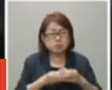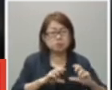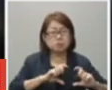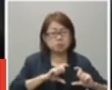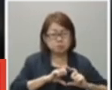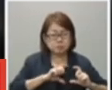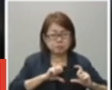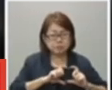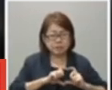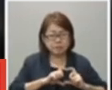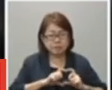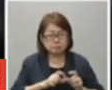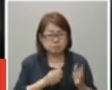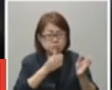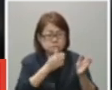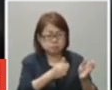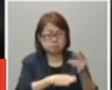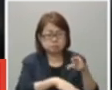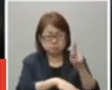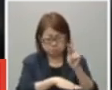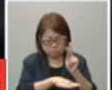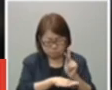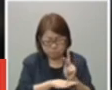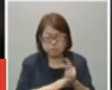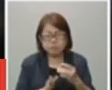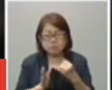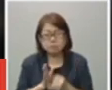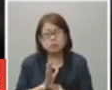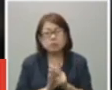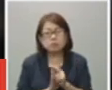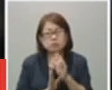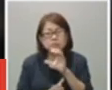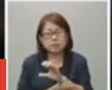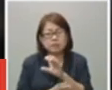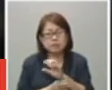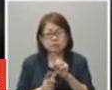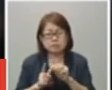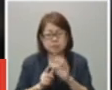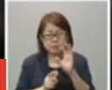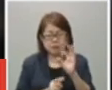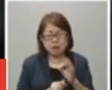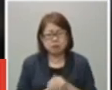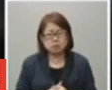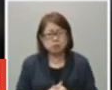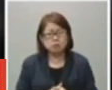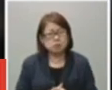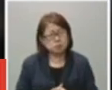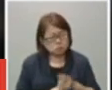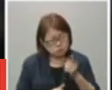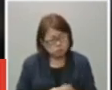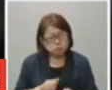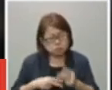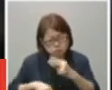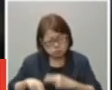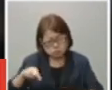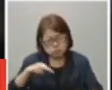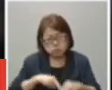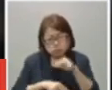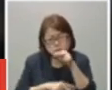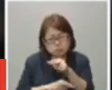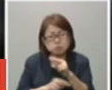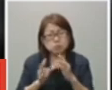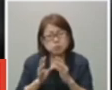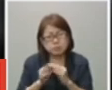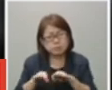ขออนุญาตประท้วงท่านประธานตามข้อบังคับข้อที่9ให้ควบคุมการประชุมเพราะผู้อภิปรายนั้น